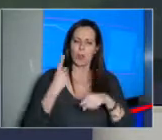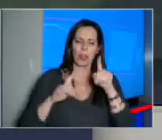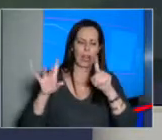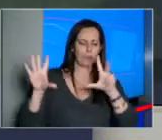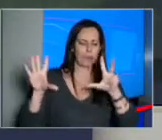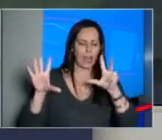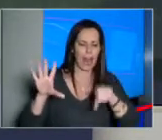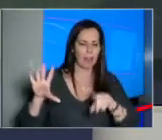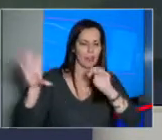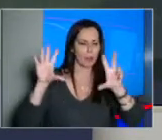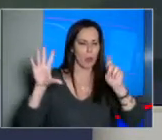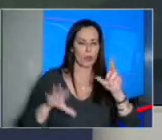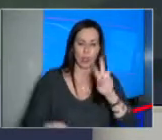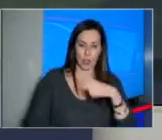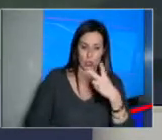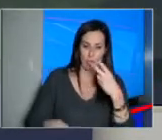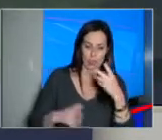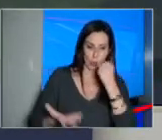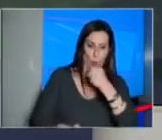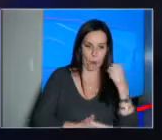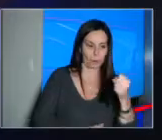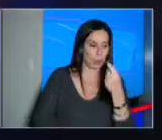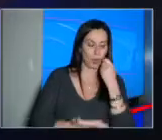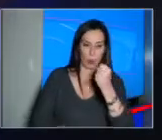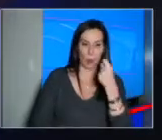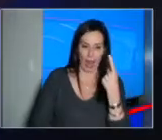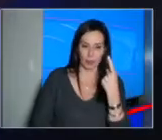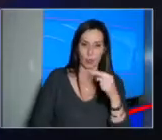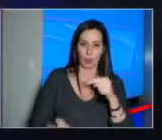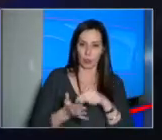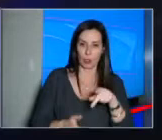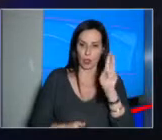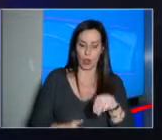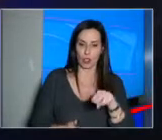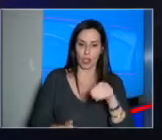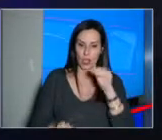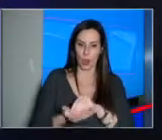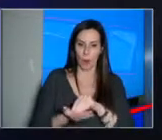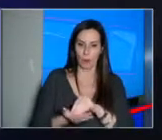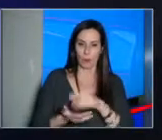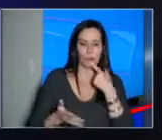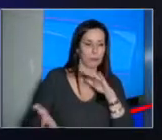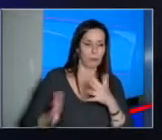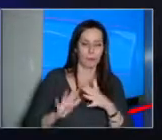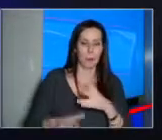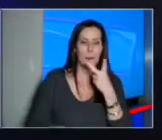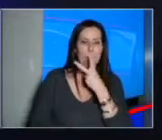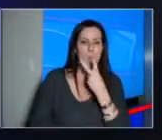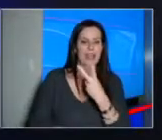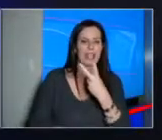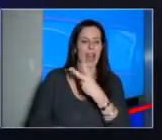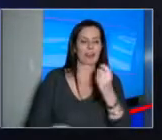1980 בוא נראה. תראה, ישנם שני סכומים. סכום אחד שבגינו ישנו רישום, מדבר על סדר גודל של